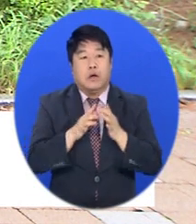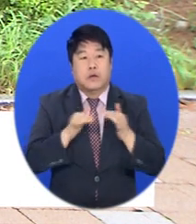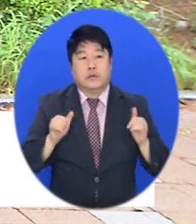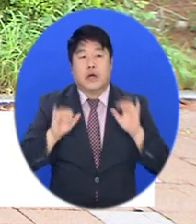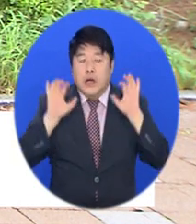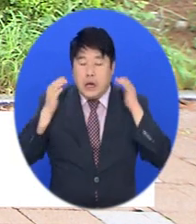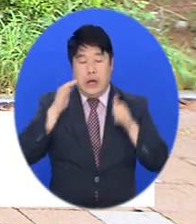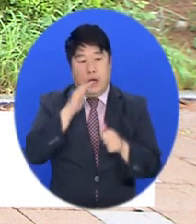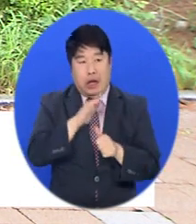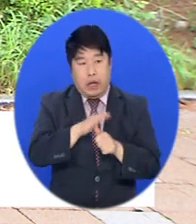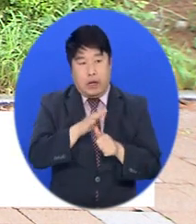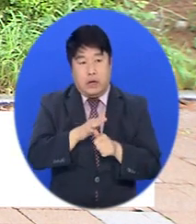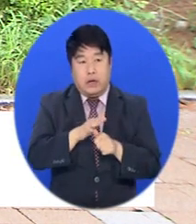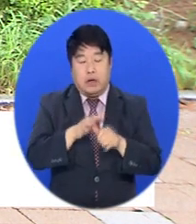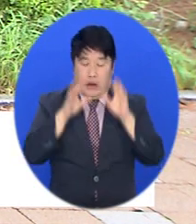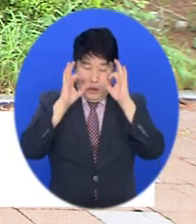감,